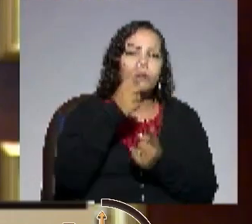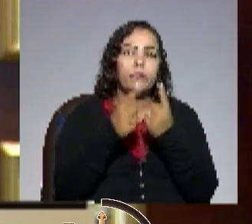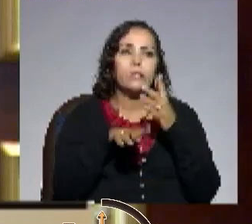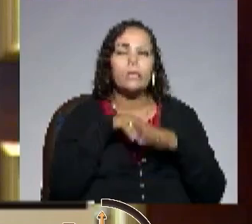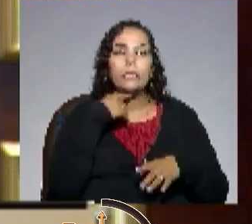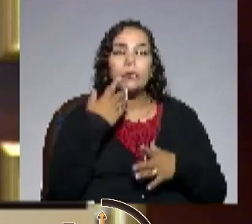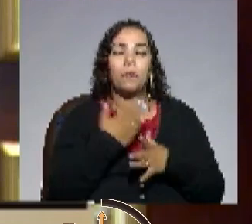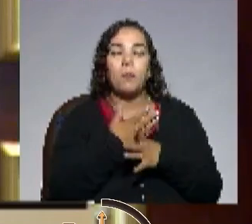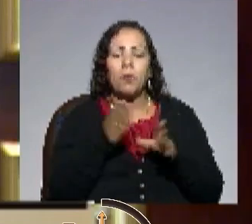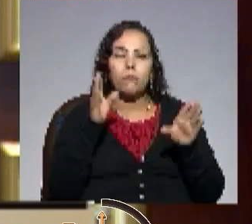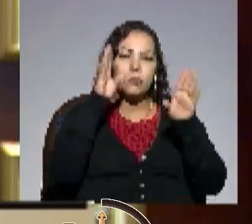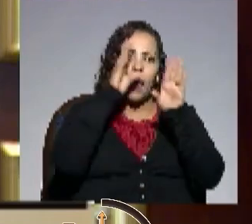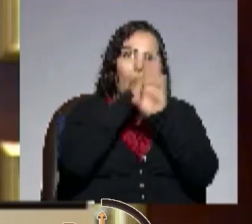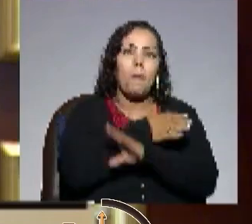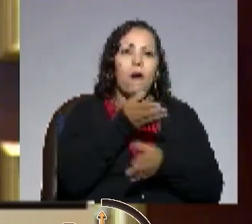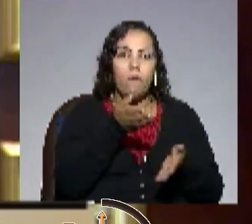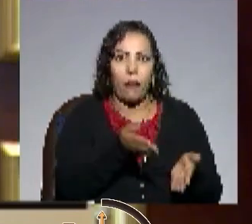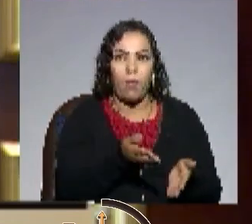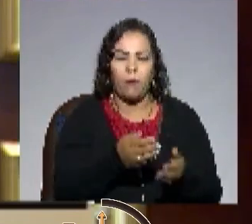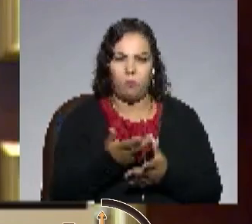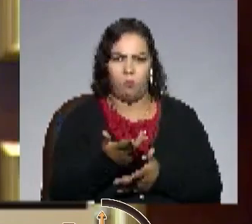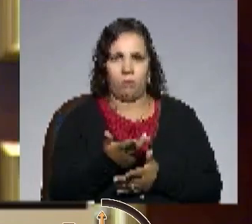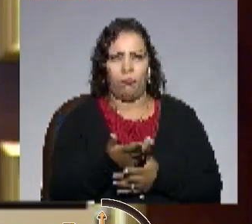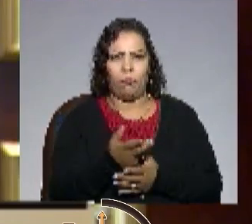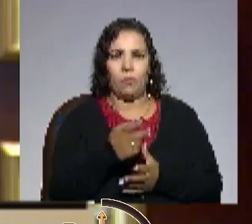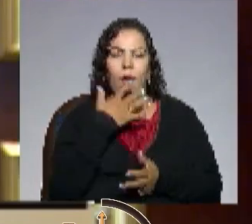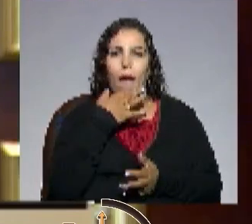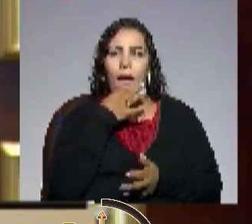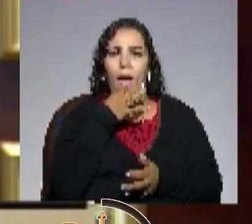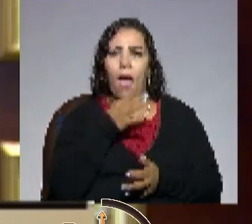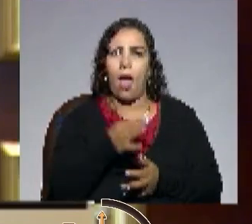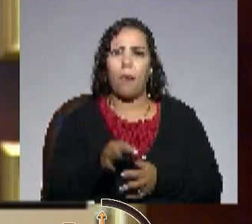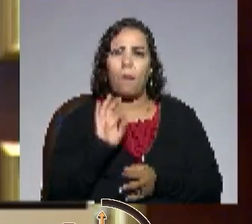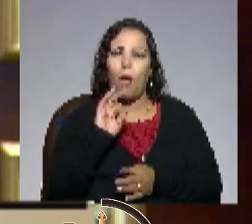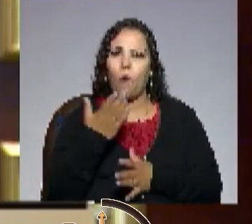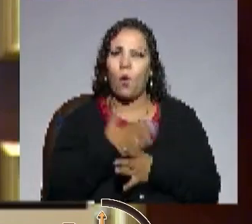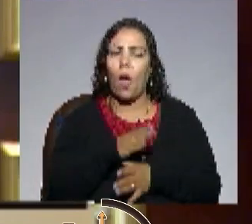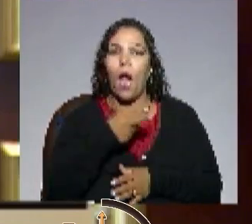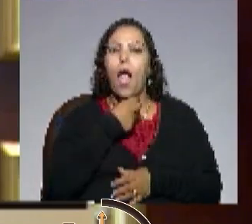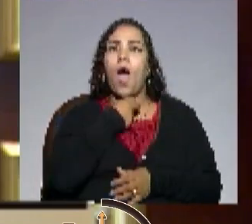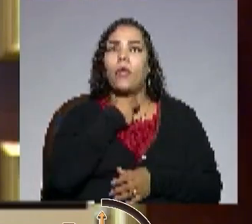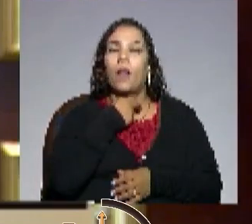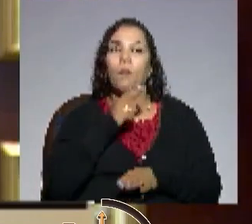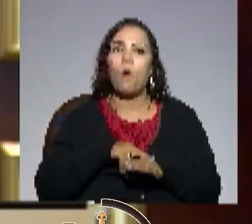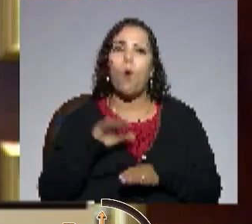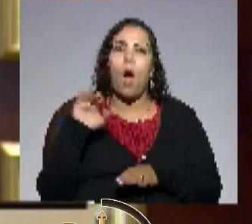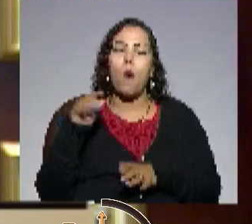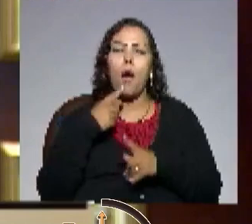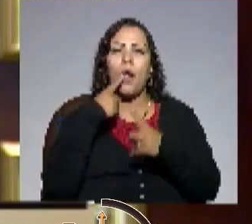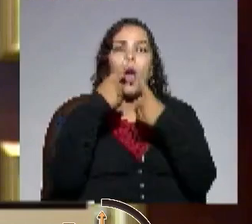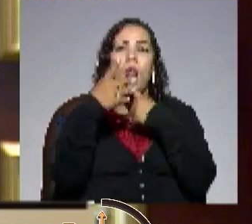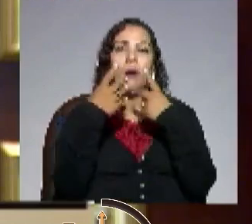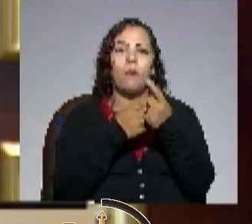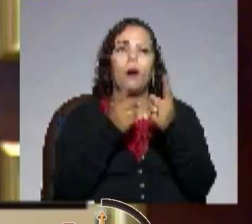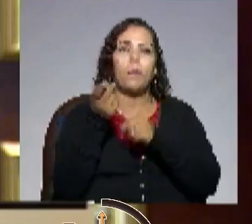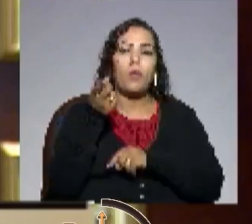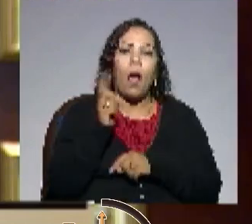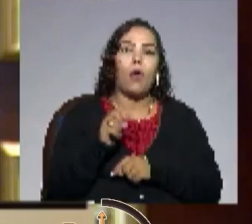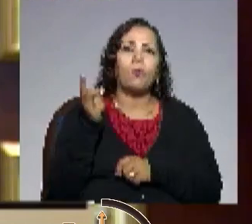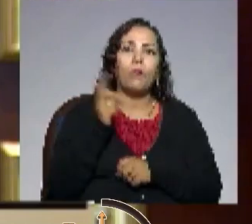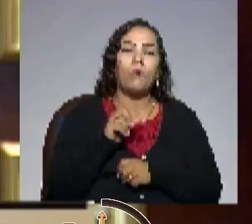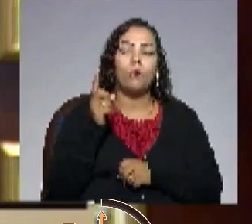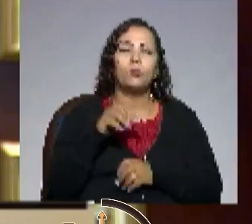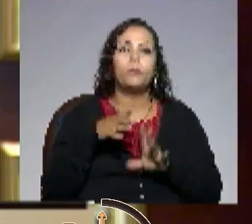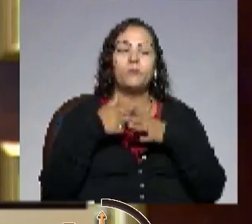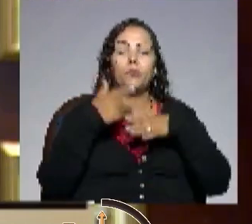من امام وك الله استخبوا عجيب قوي الموقف ده ادم وحواء اللي بتتكلموا مع ربنا ليل نهار اللي عايشين